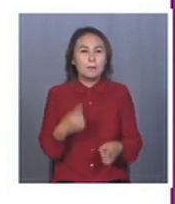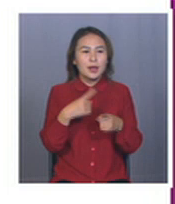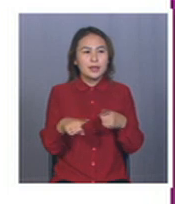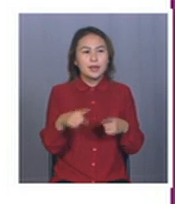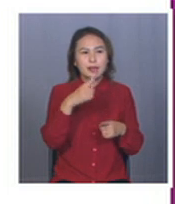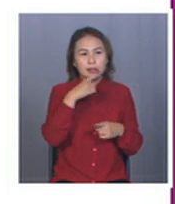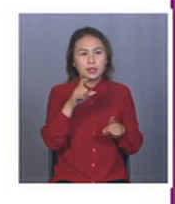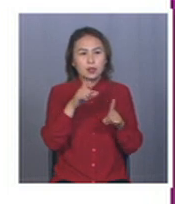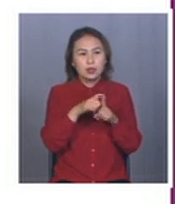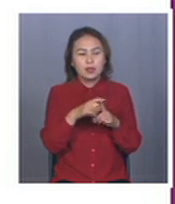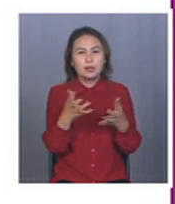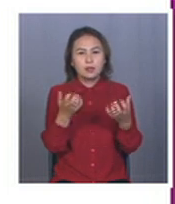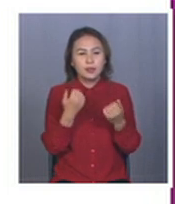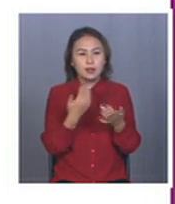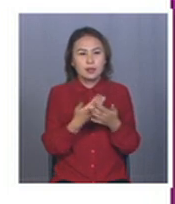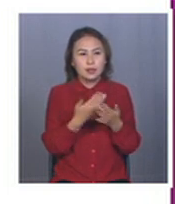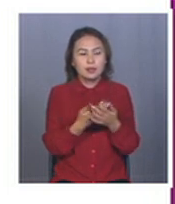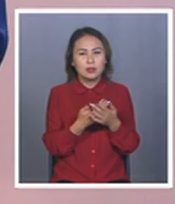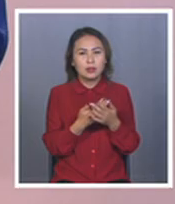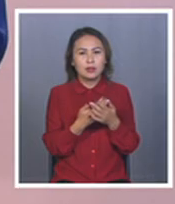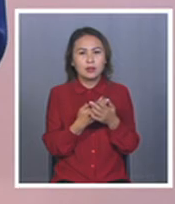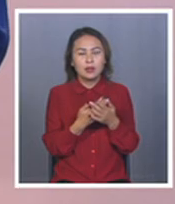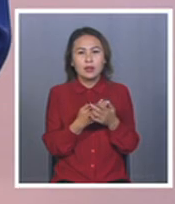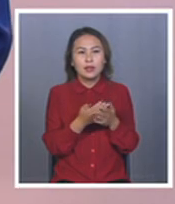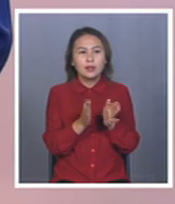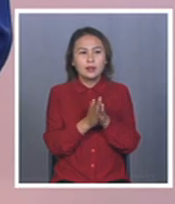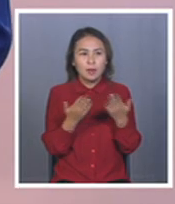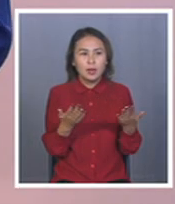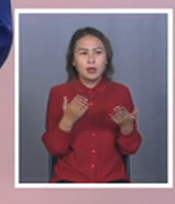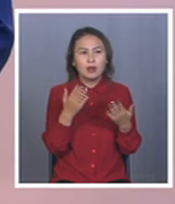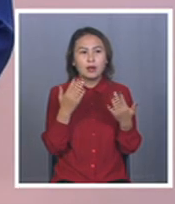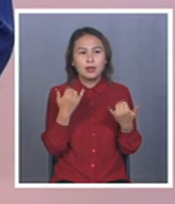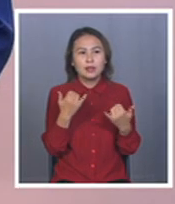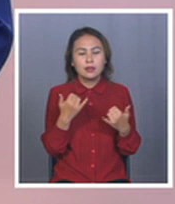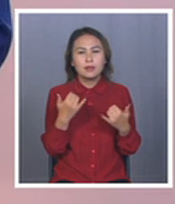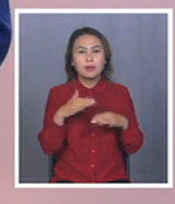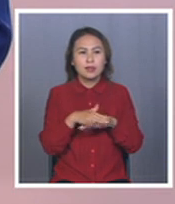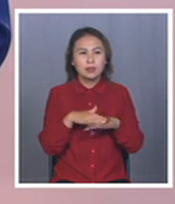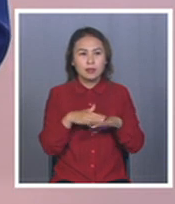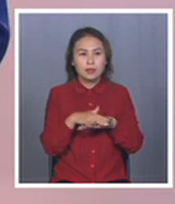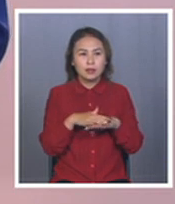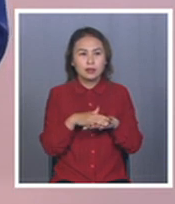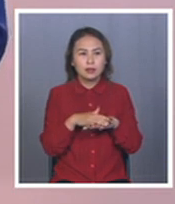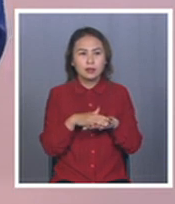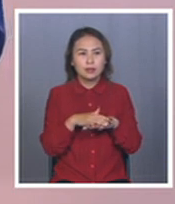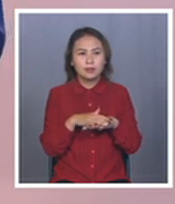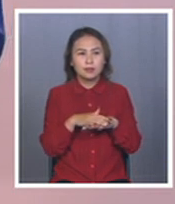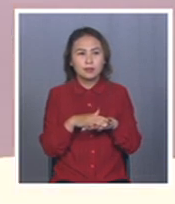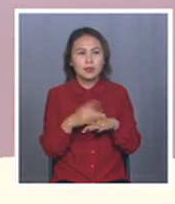тілден енген сөздерде, яғни кірме сөздерде. Кітап, қазір, математика, тағы